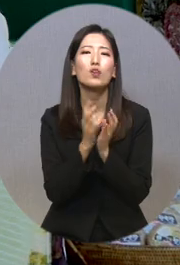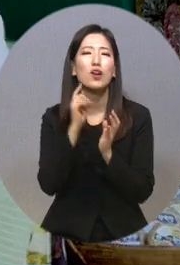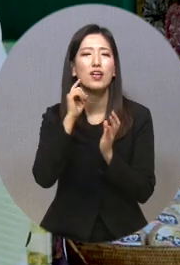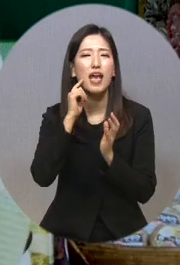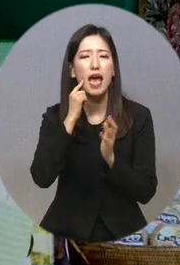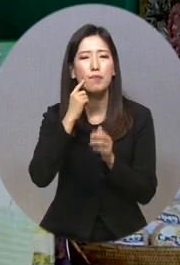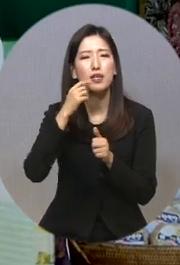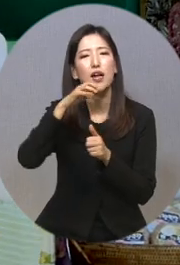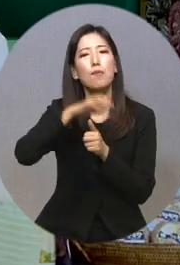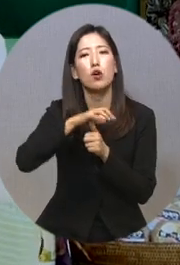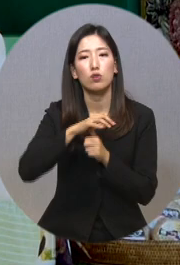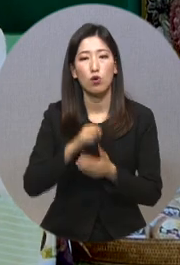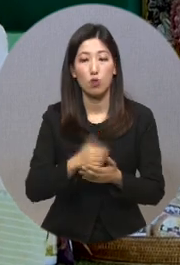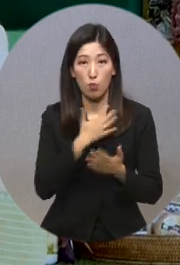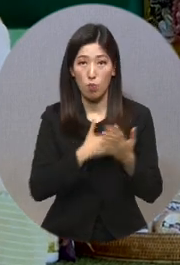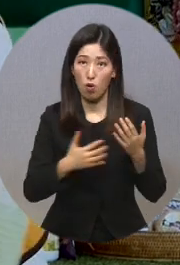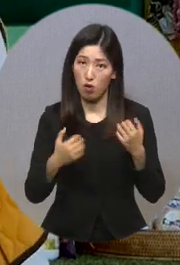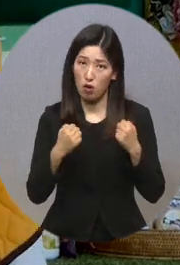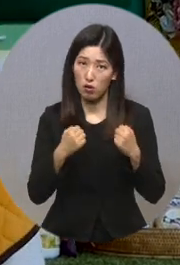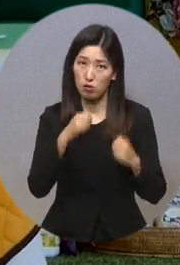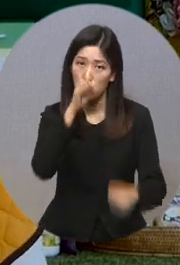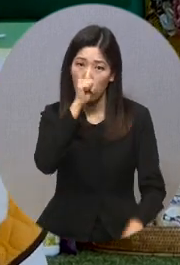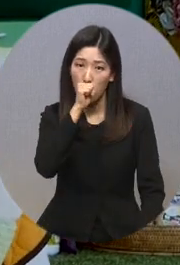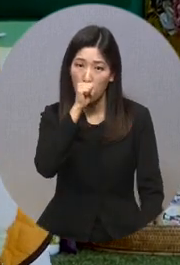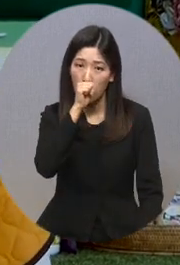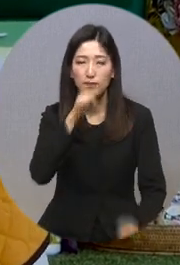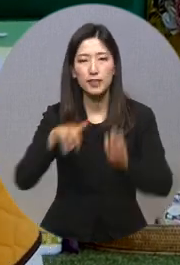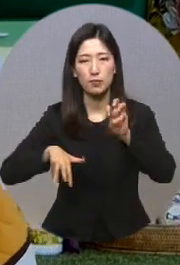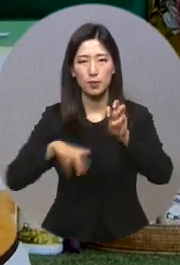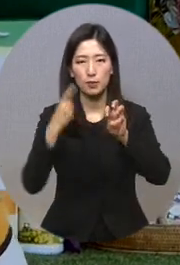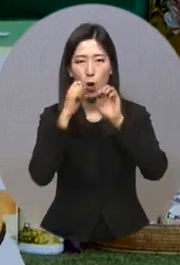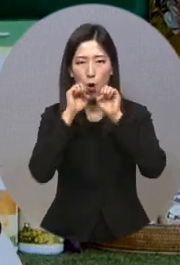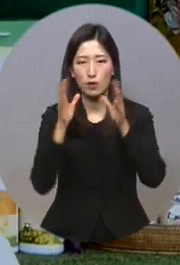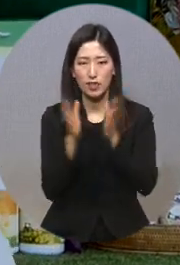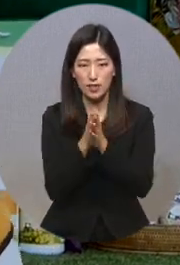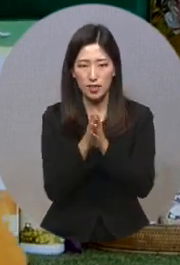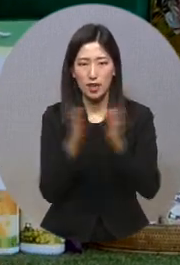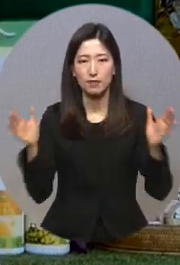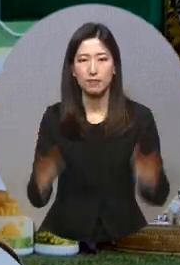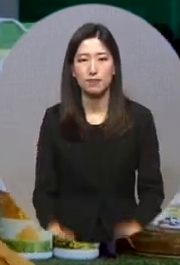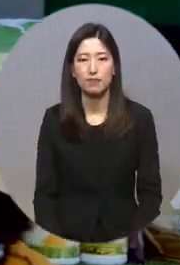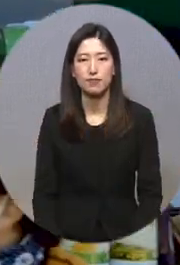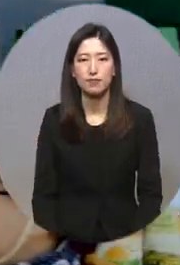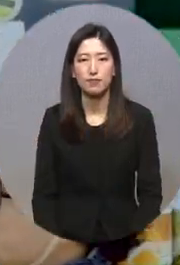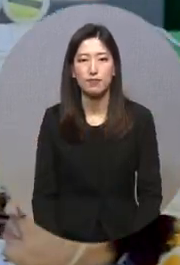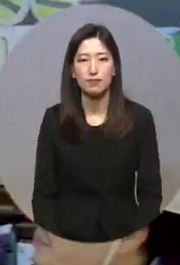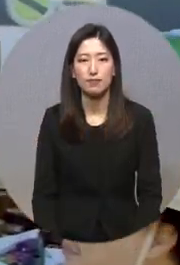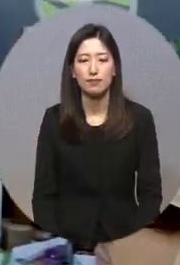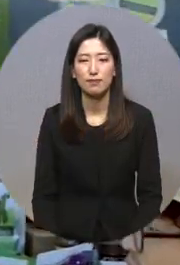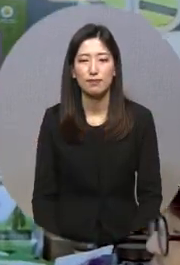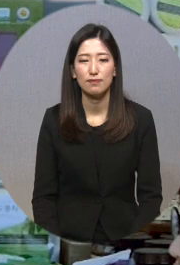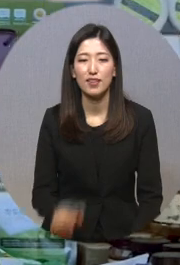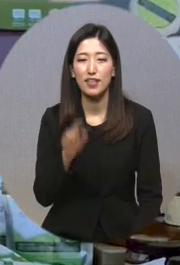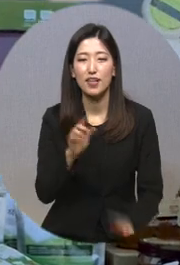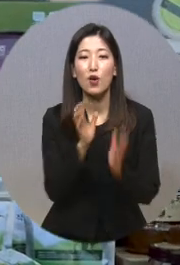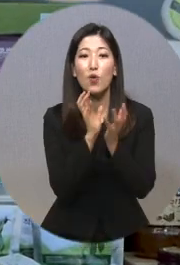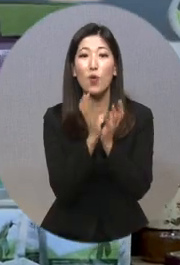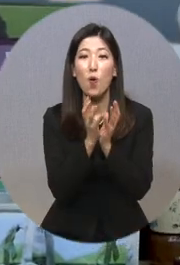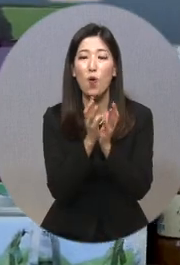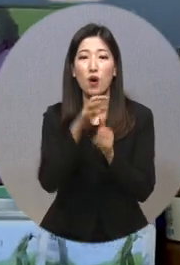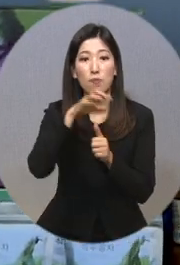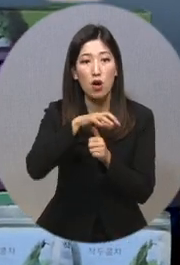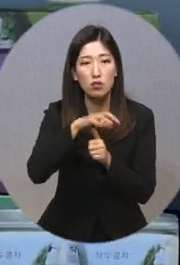버섯입니다. 봄에도 좋다고 하는데, 어떤 효능이 있는지 30초간 홍보 들어갑니다. 예. 이 꽃송이